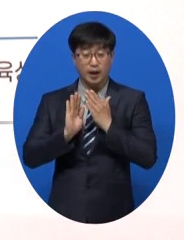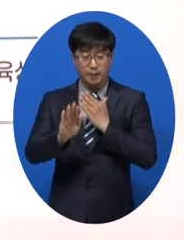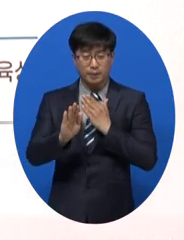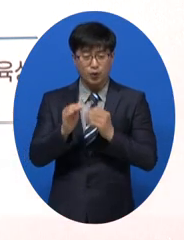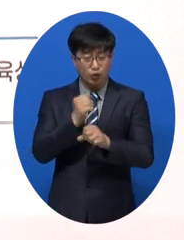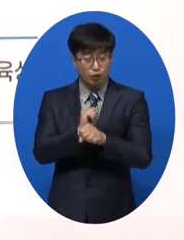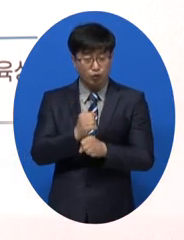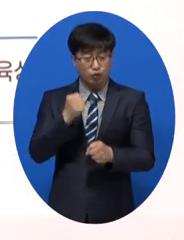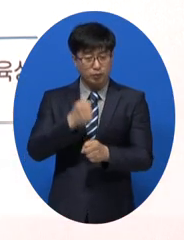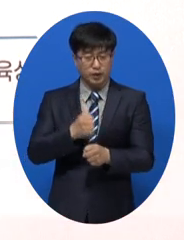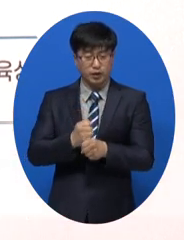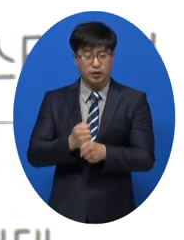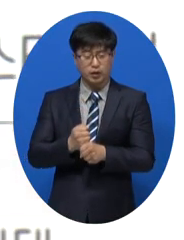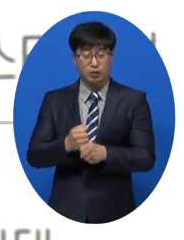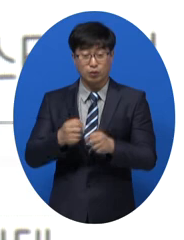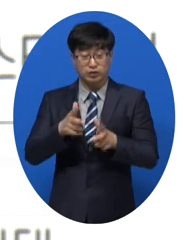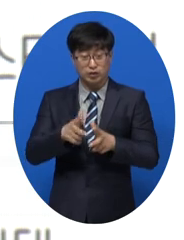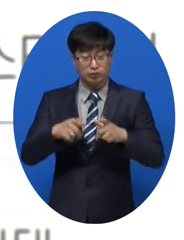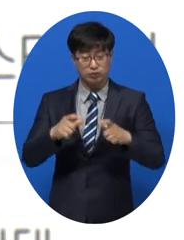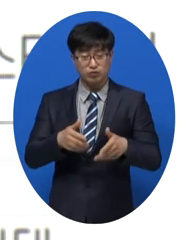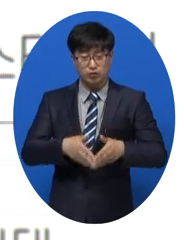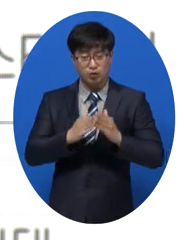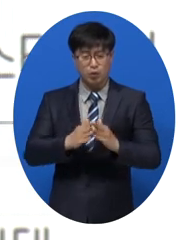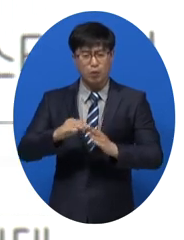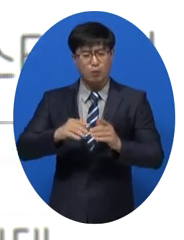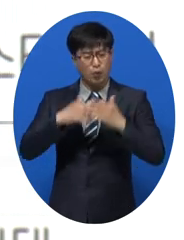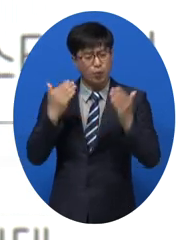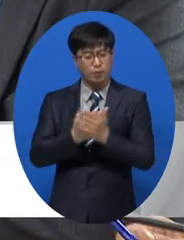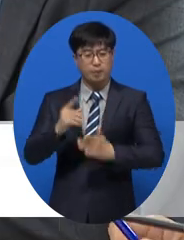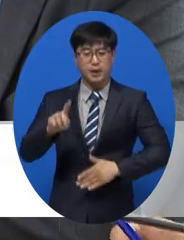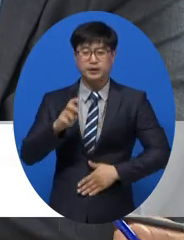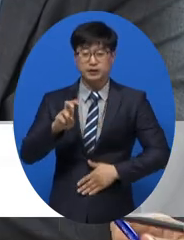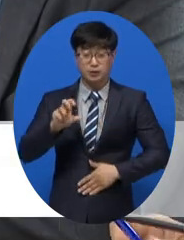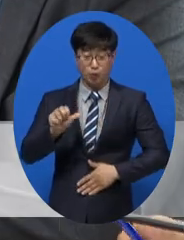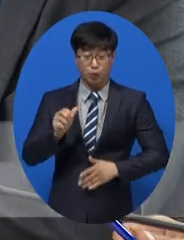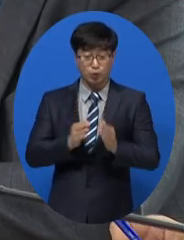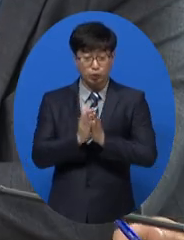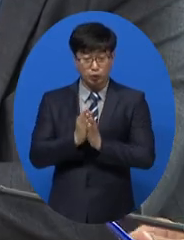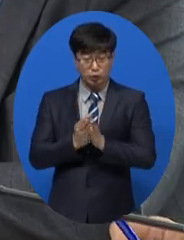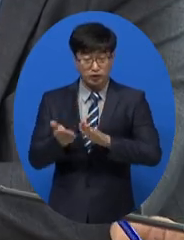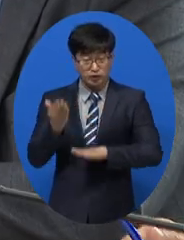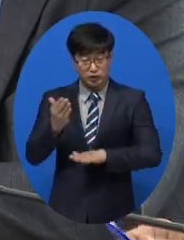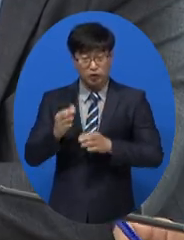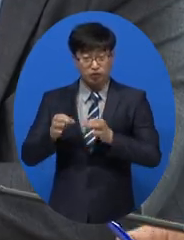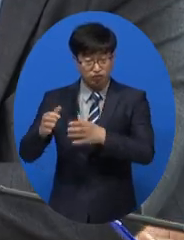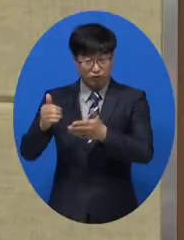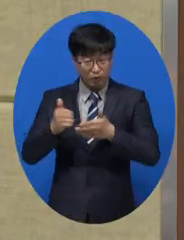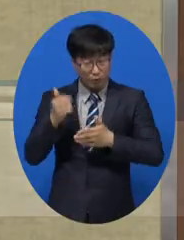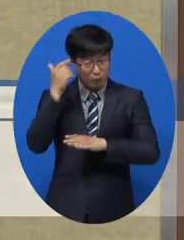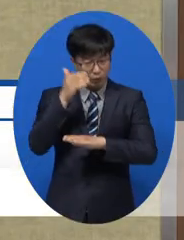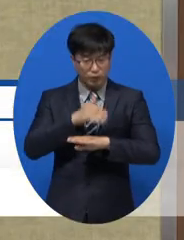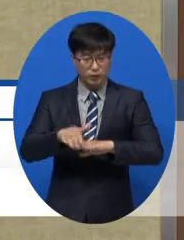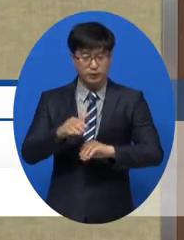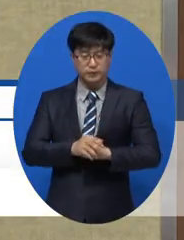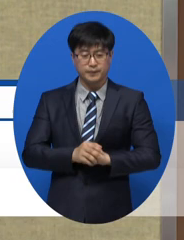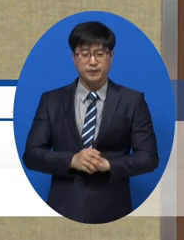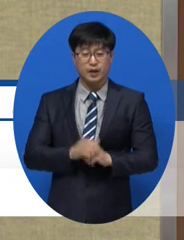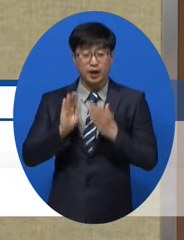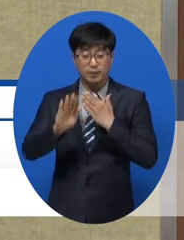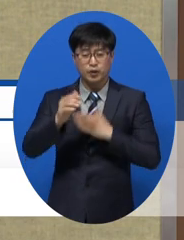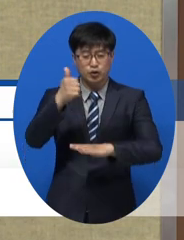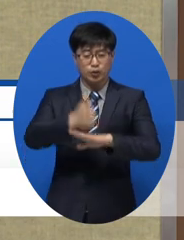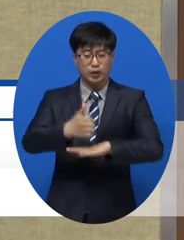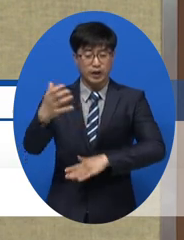클러스터 유치, 테크노밸리 조성 유치 등 총 125조 이상의 투자를 유치하겠다는 목표입니다. 앞으로는 이러한